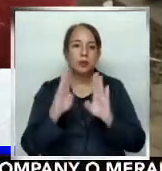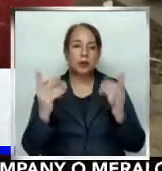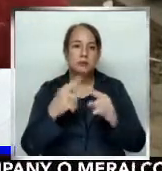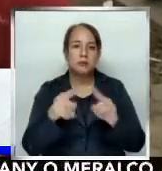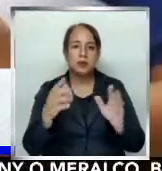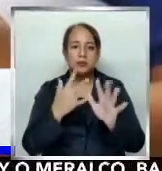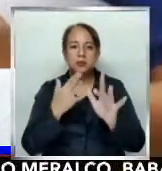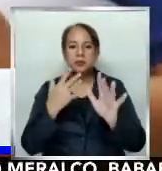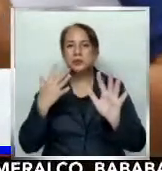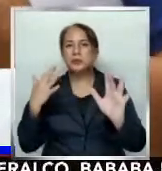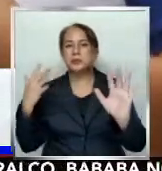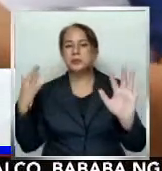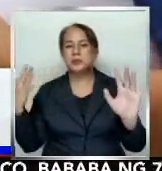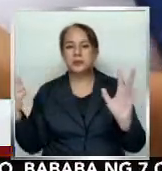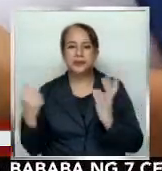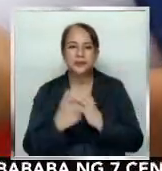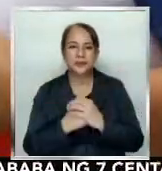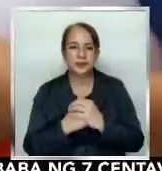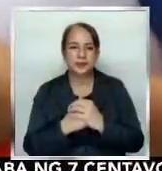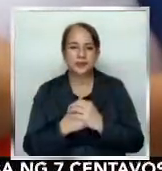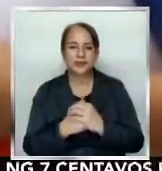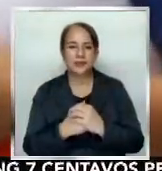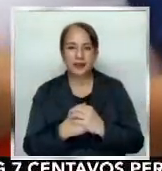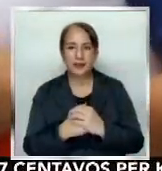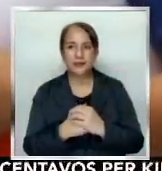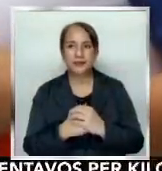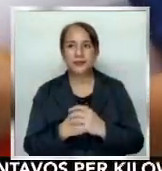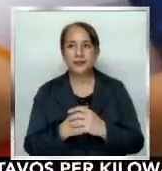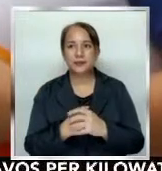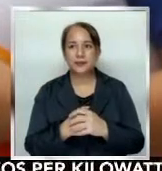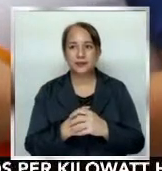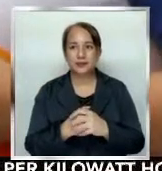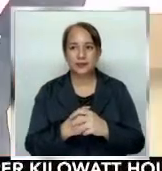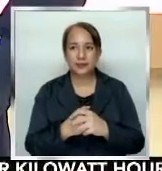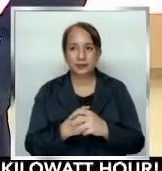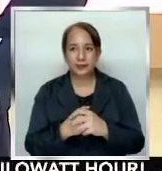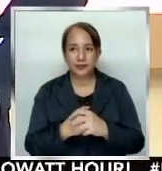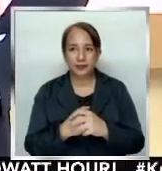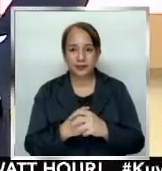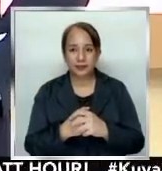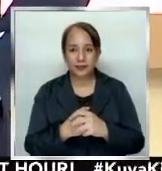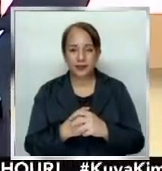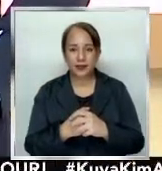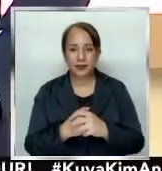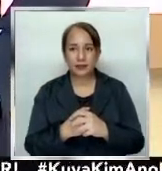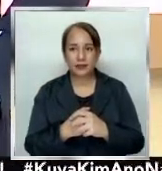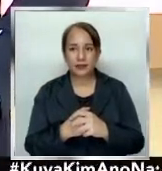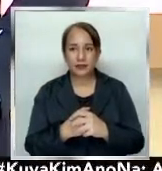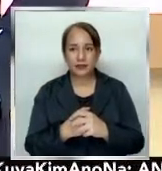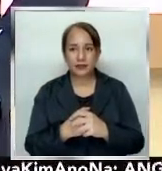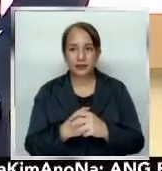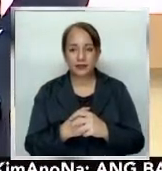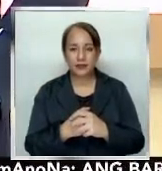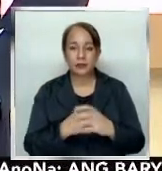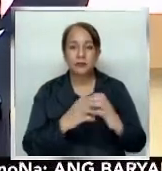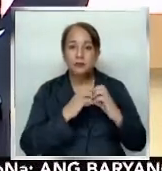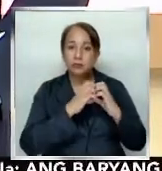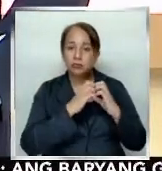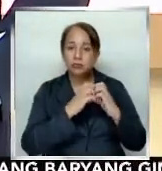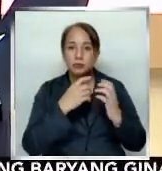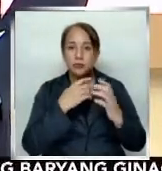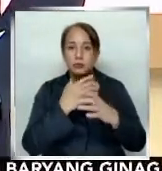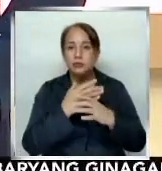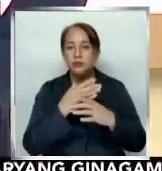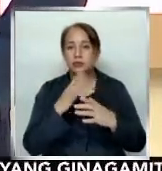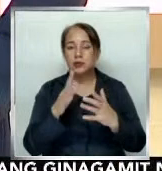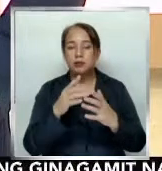yung pila nila. Bernadette Reyes, Nakatutok, 24 Oras. Mga kapuso, para hindi po maabala at hindi rin